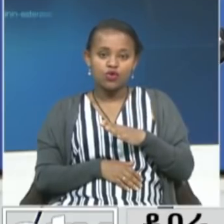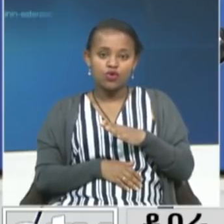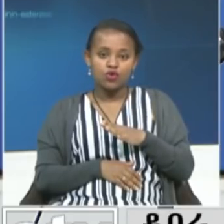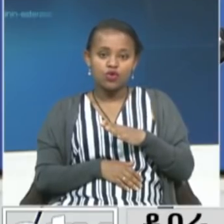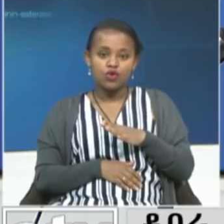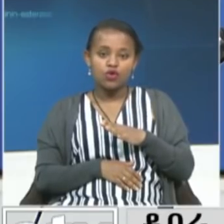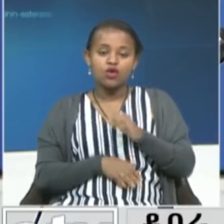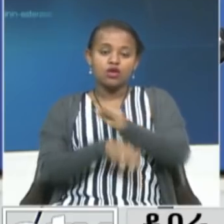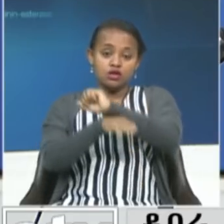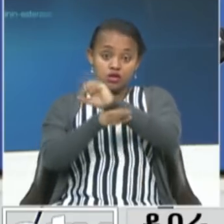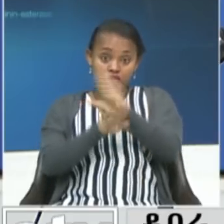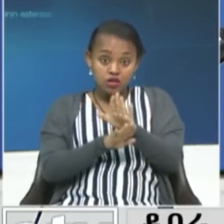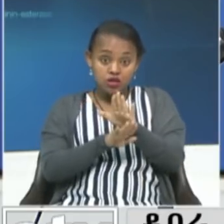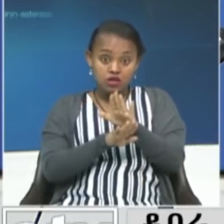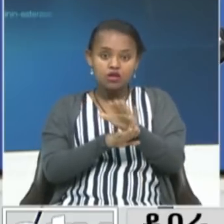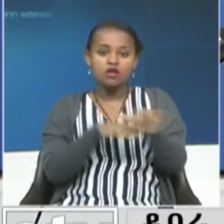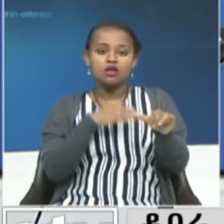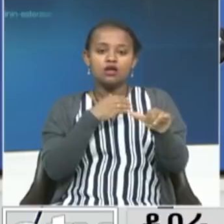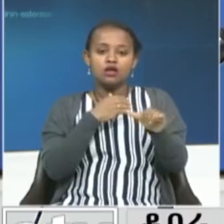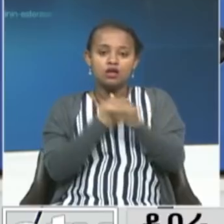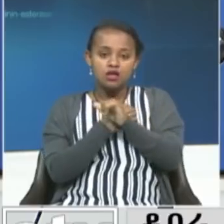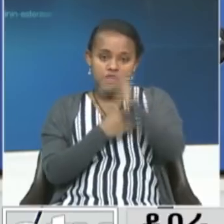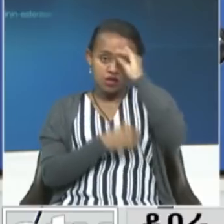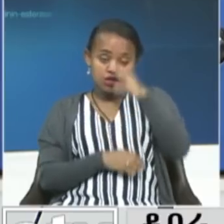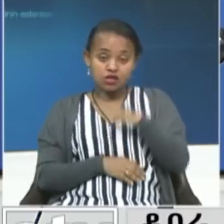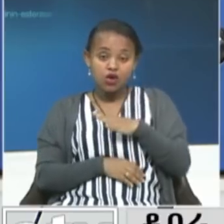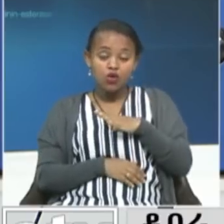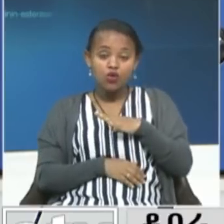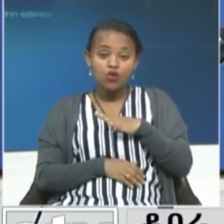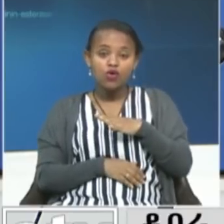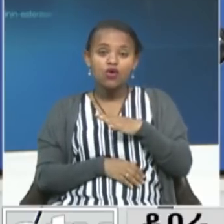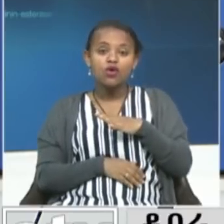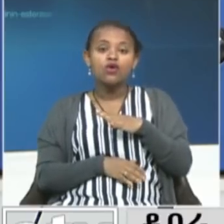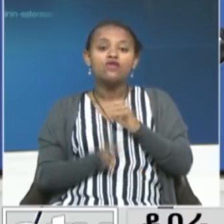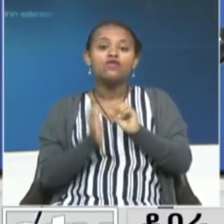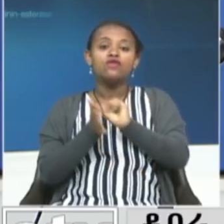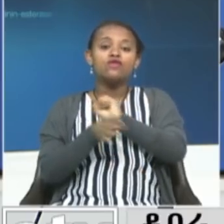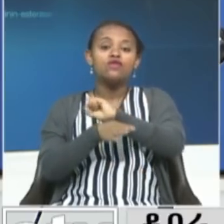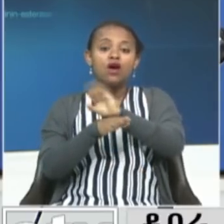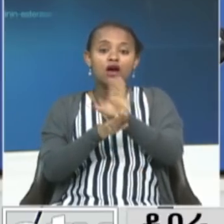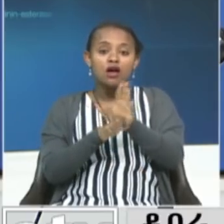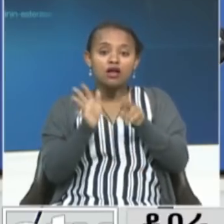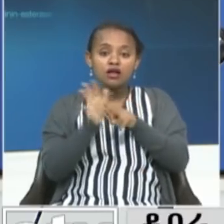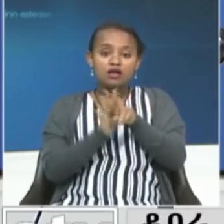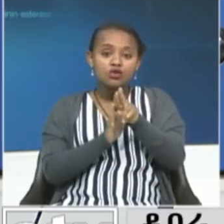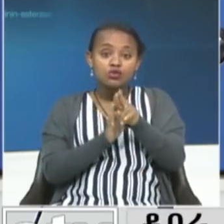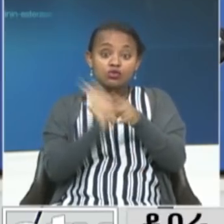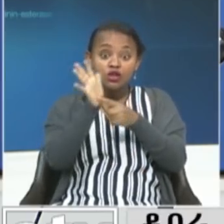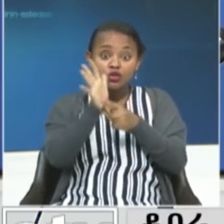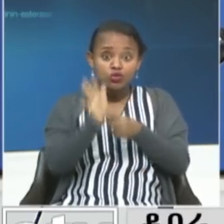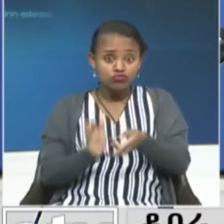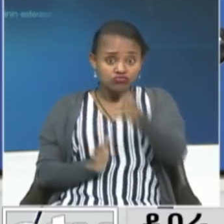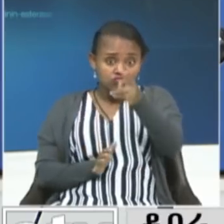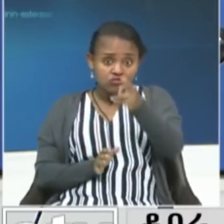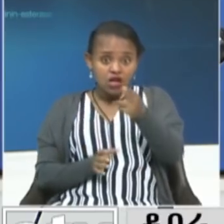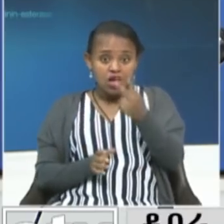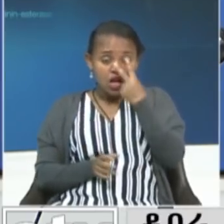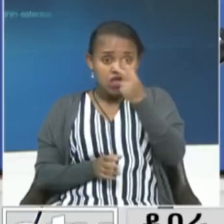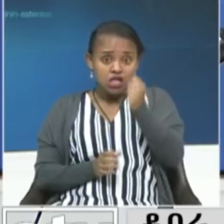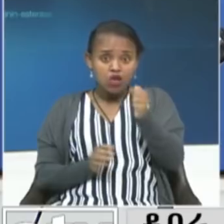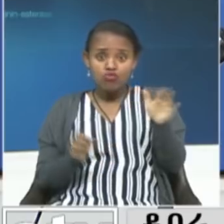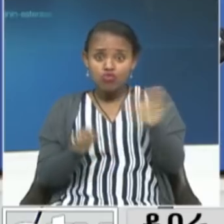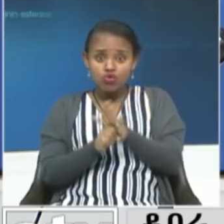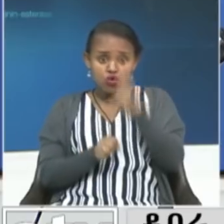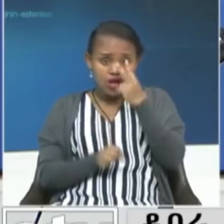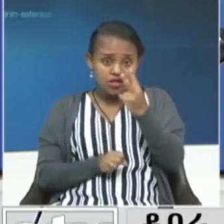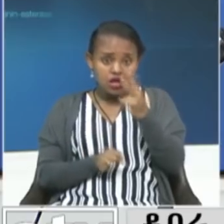በኖቭል ኮሮና ቫይረስ የተጠቃ ሰው የኖቭል ኮሮና ቫይረስ ምልክቶችን በአንዴ ሊያሳይ ይችላል? ሁሉንም ካላሳየስ እንዴት